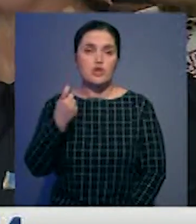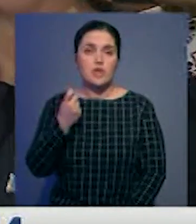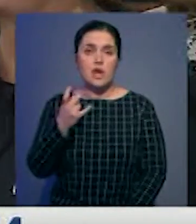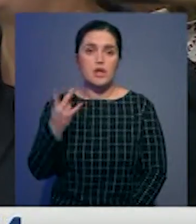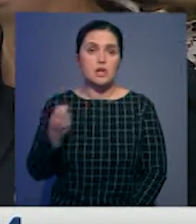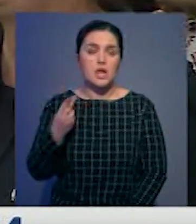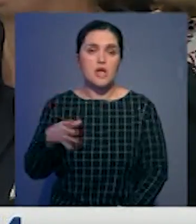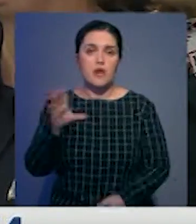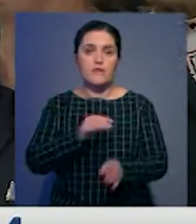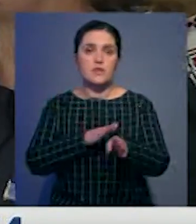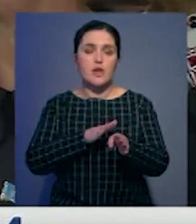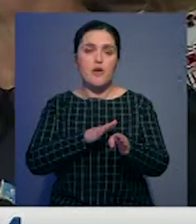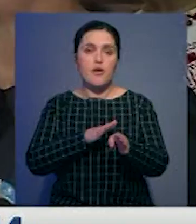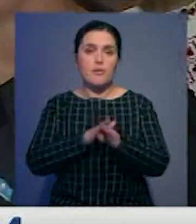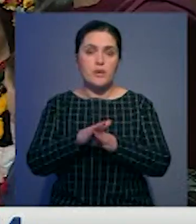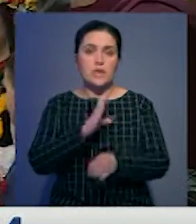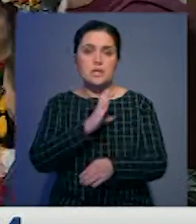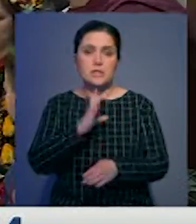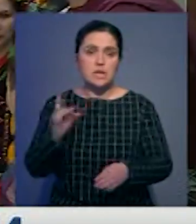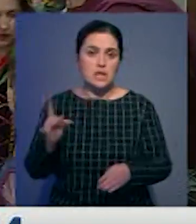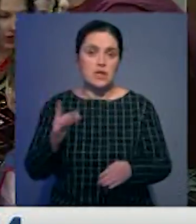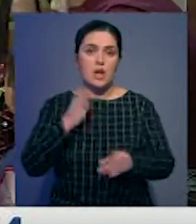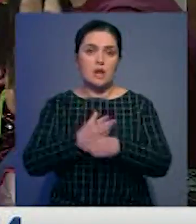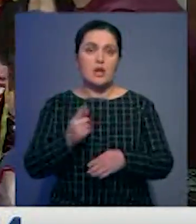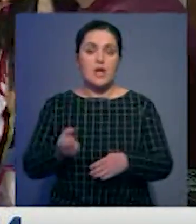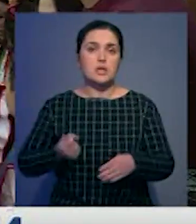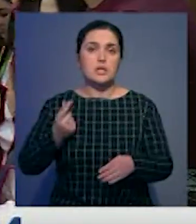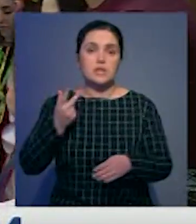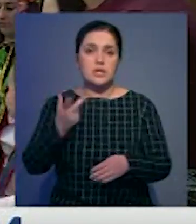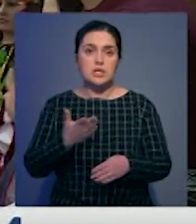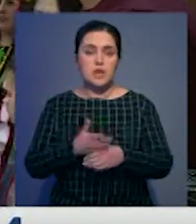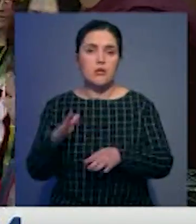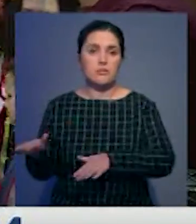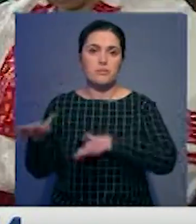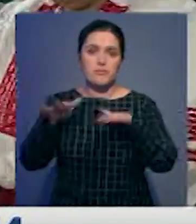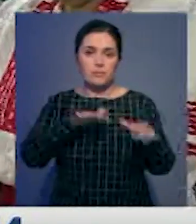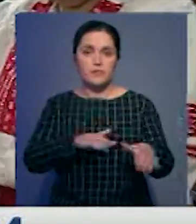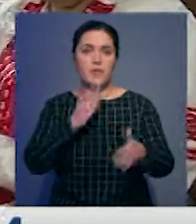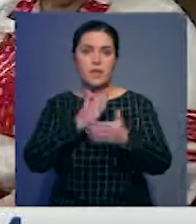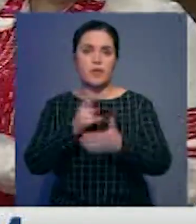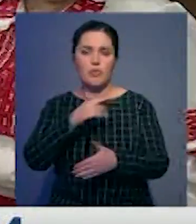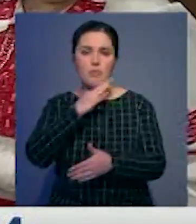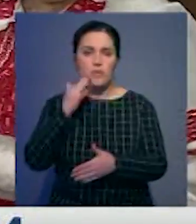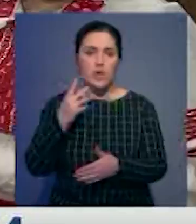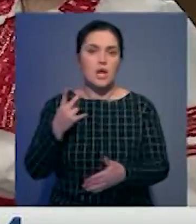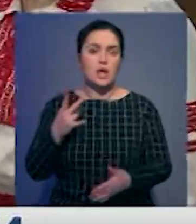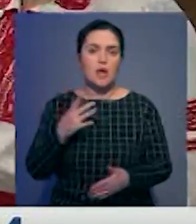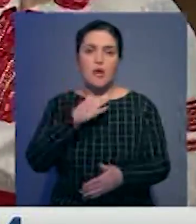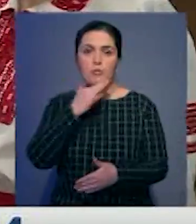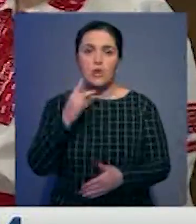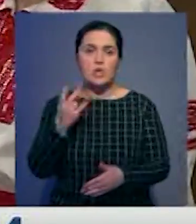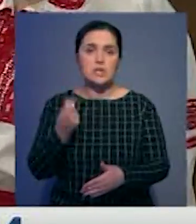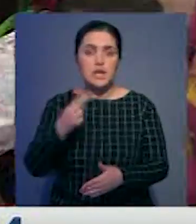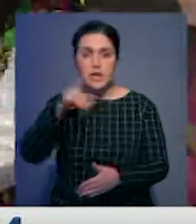более 100 этносов со всех уголков Советского Союза. В результате нескольких миграционных волн образовался